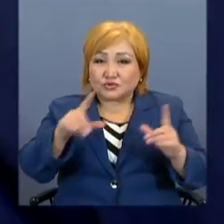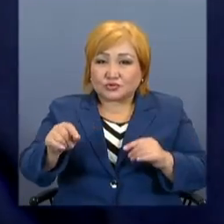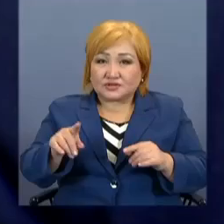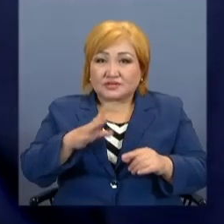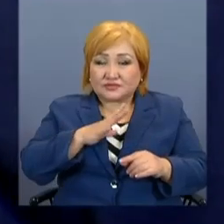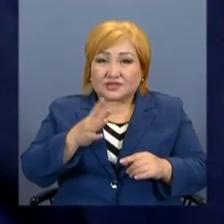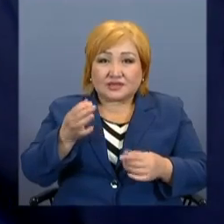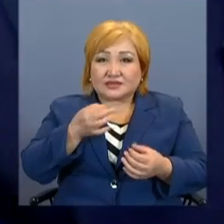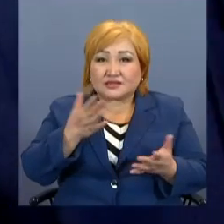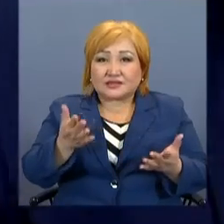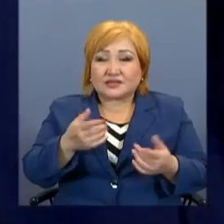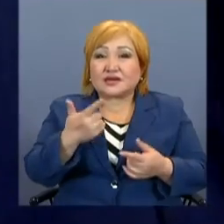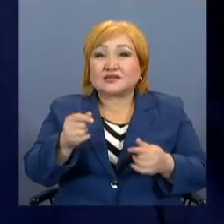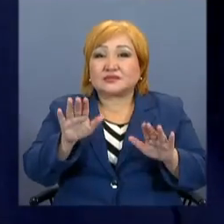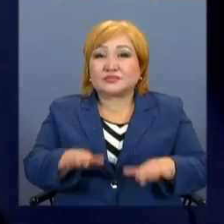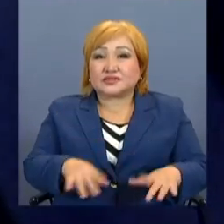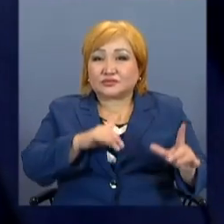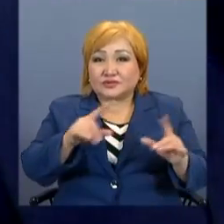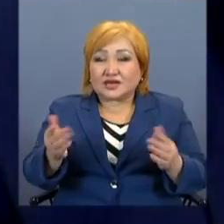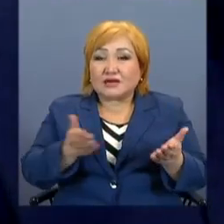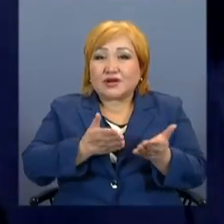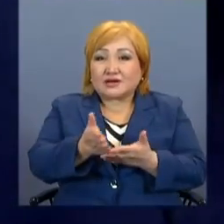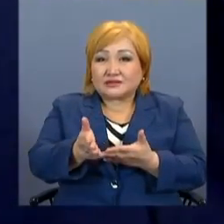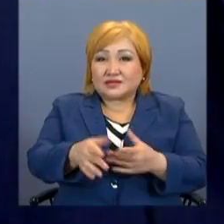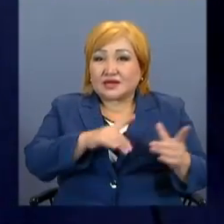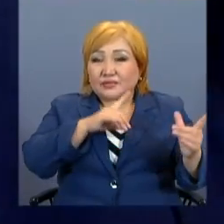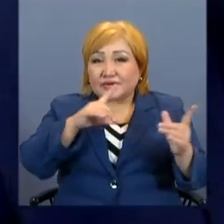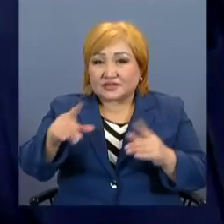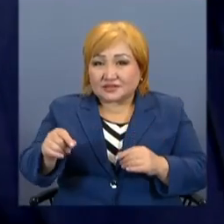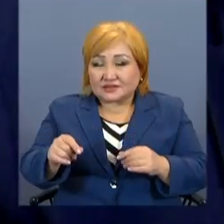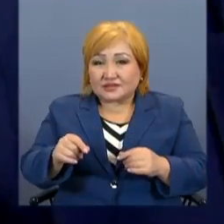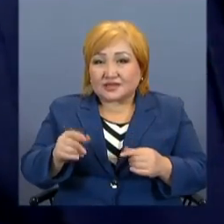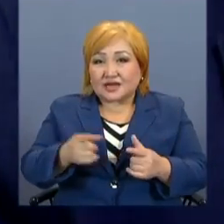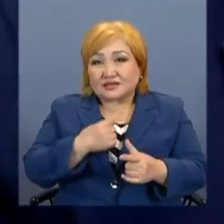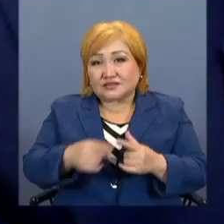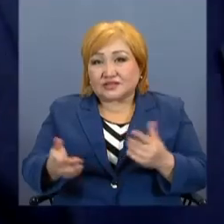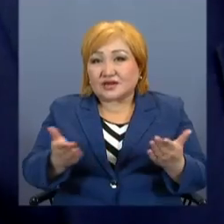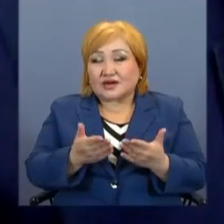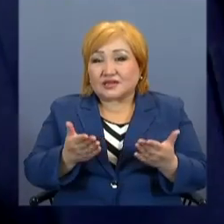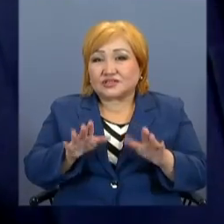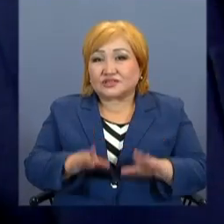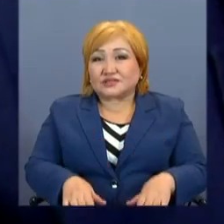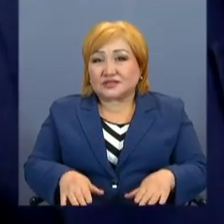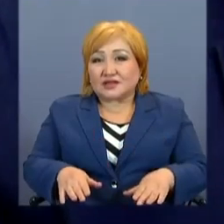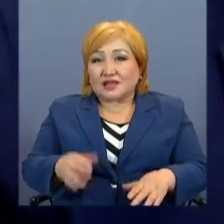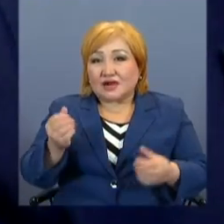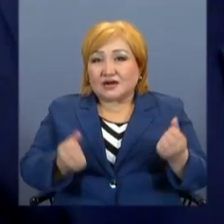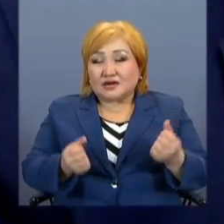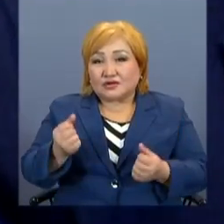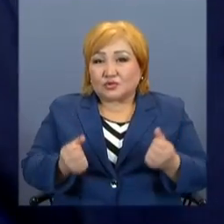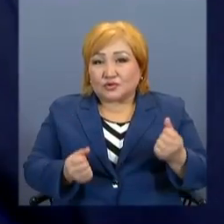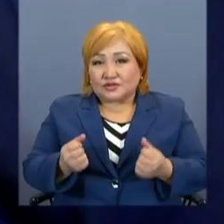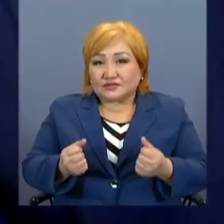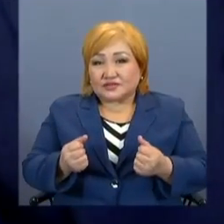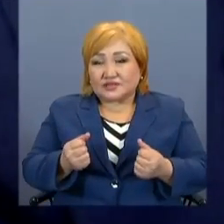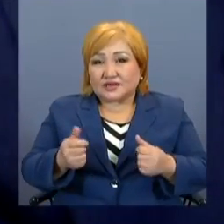жерде жүріп бара жатқаны, қай бағытта кетіп бара жатқаны, болмаса қай жерде жаңағы көлік құралдарын ұстап жаңа рәсімдеп жатқанын бәрін